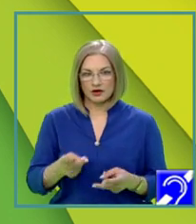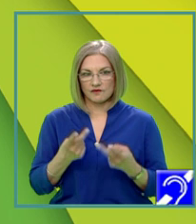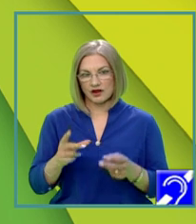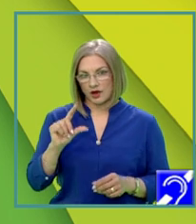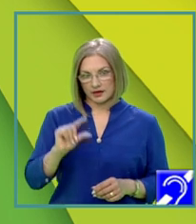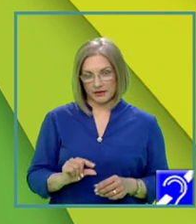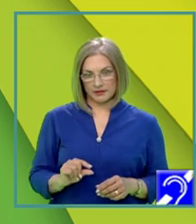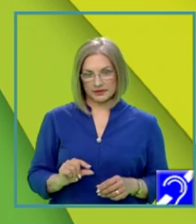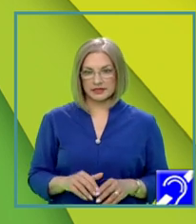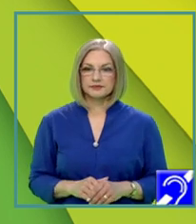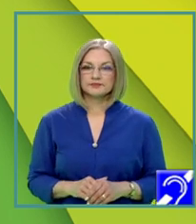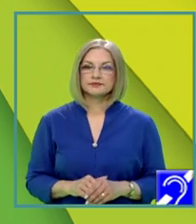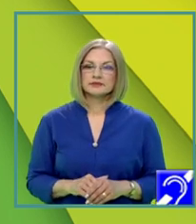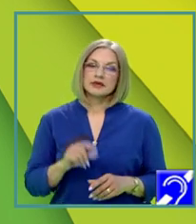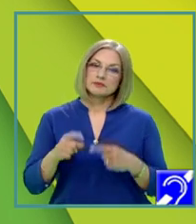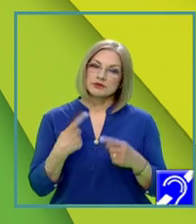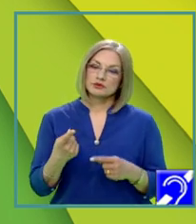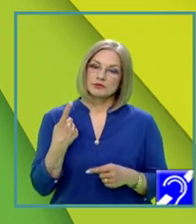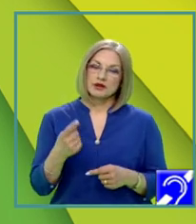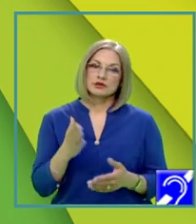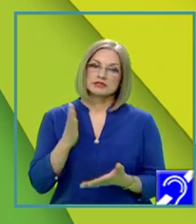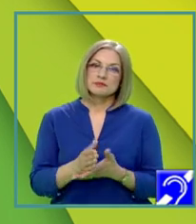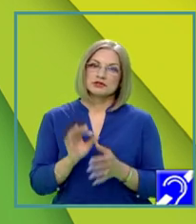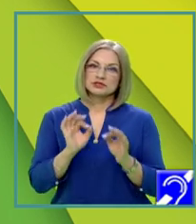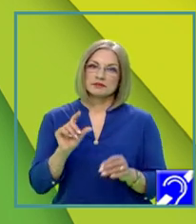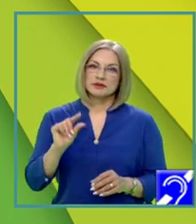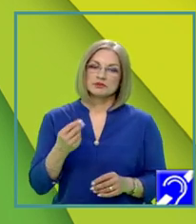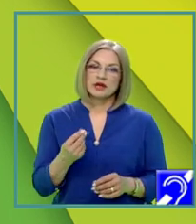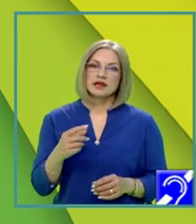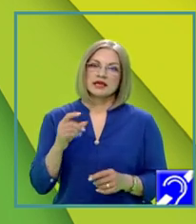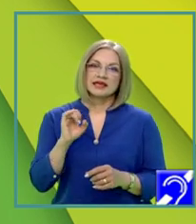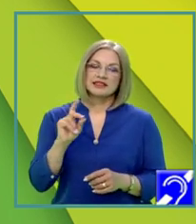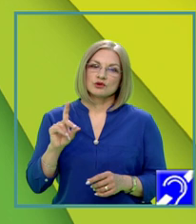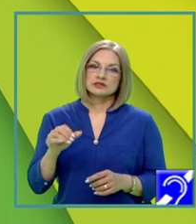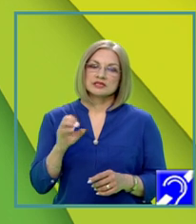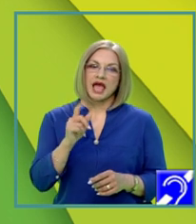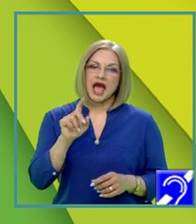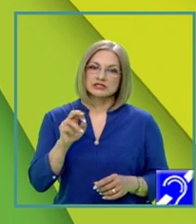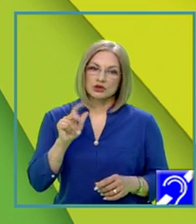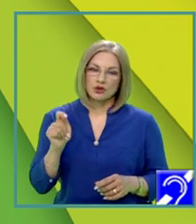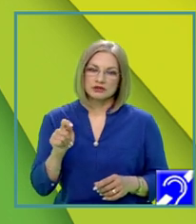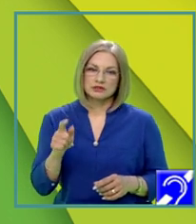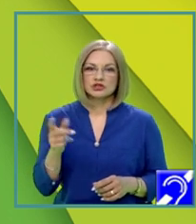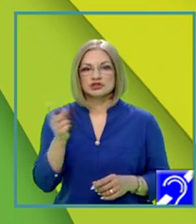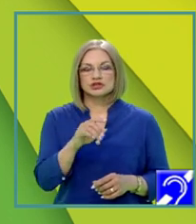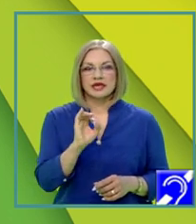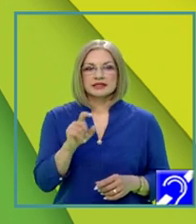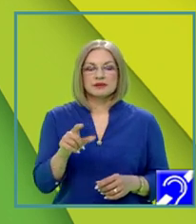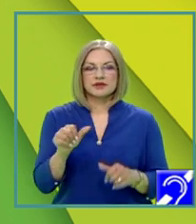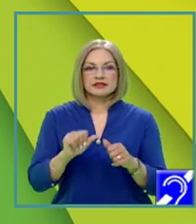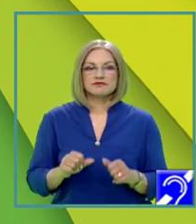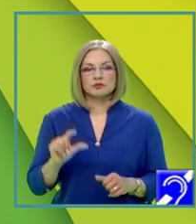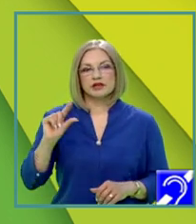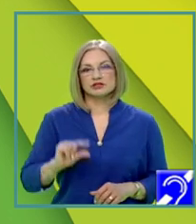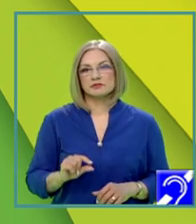prin urmare stabilitatea cea mai mare o are dioxidul de azot iar Intel Pa de formare cea mai mică